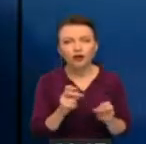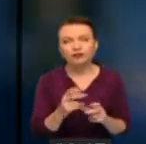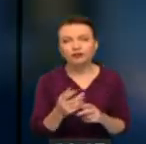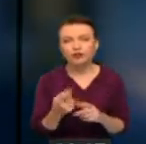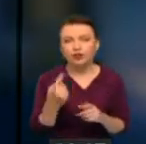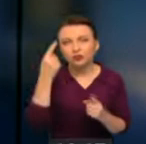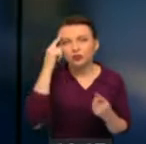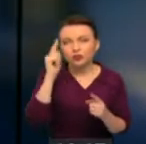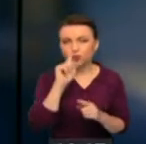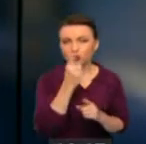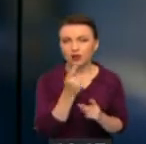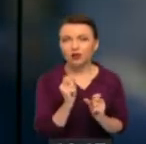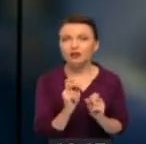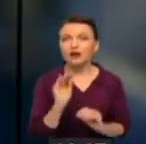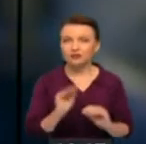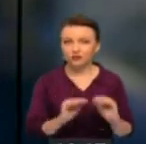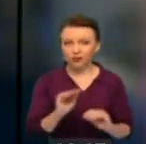створювали сквер, сюжет Олега Климчука.